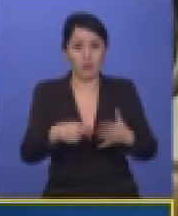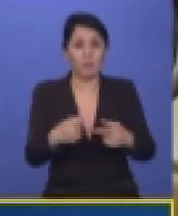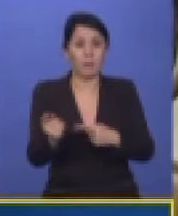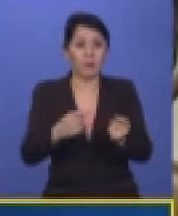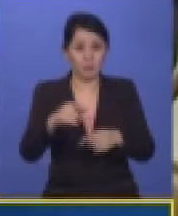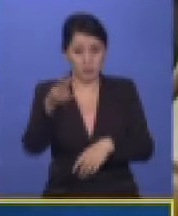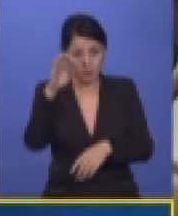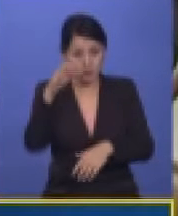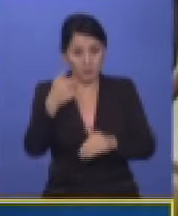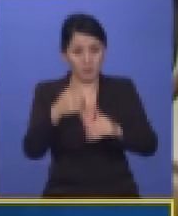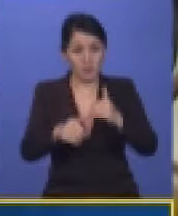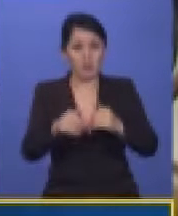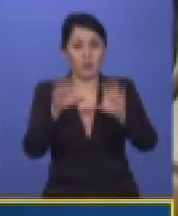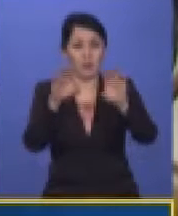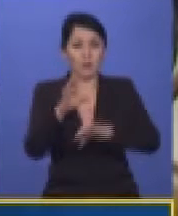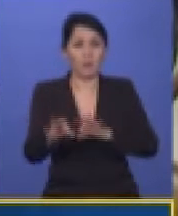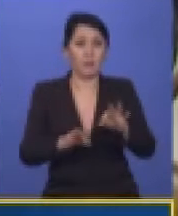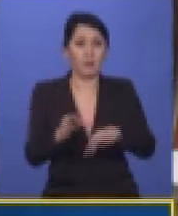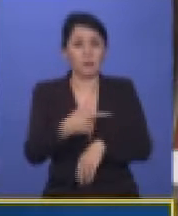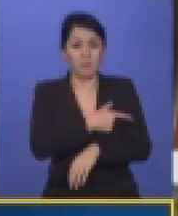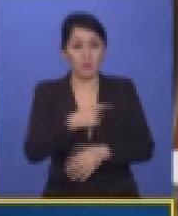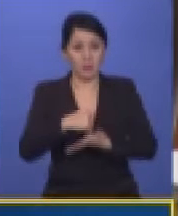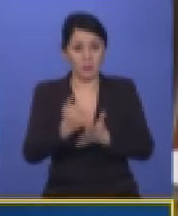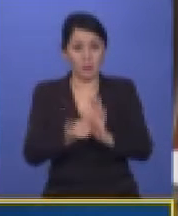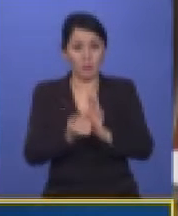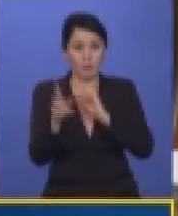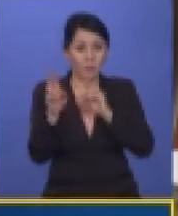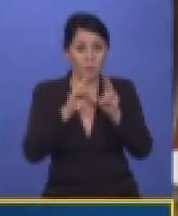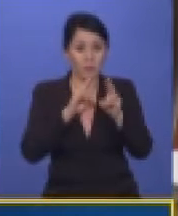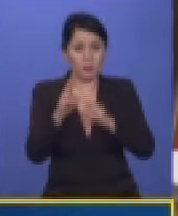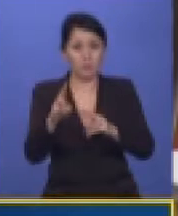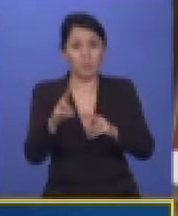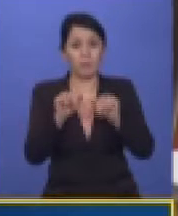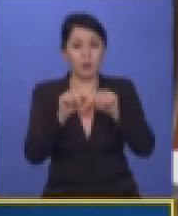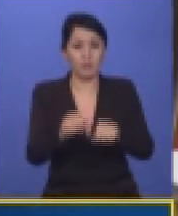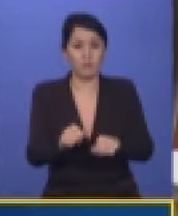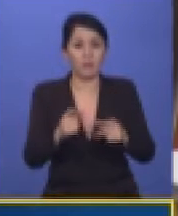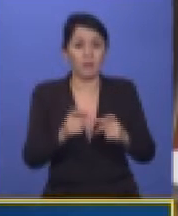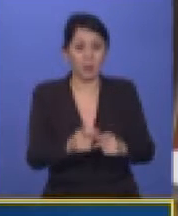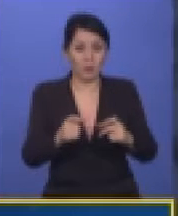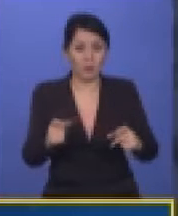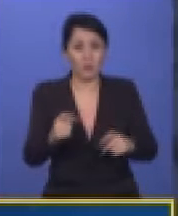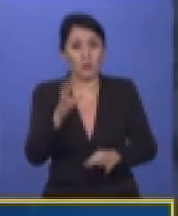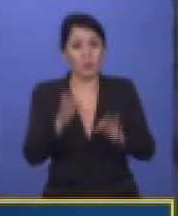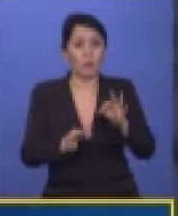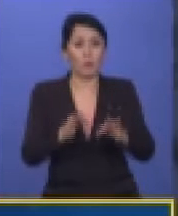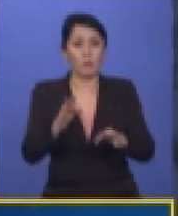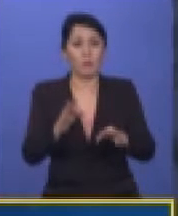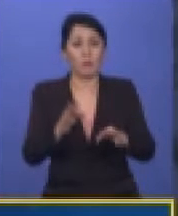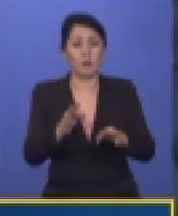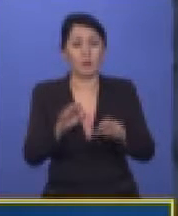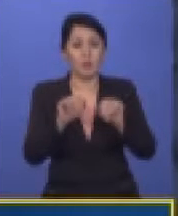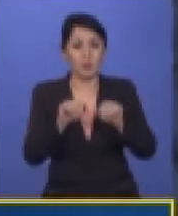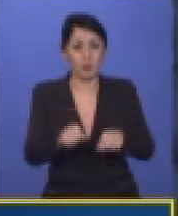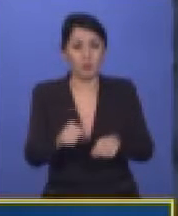страны. Среди законопроектов, одобренных депутатами Мажилиса в этой сессии, об уполномоченном по правам человека, о судебной системе и